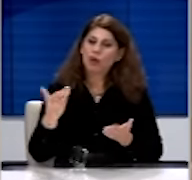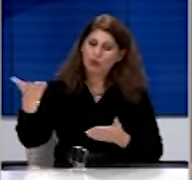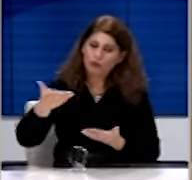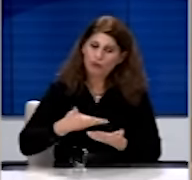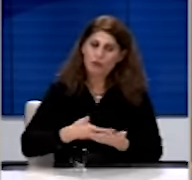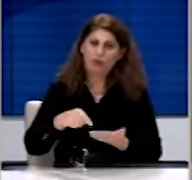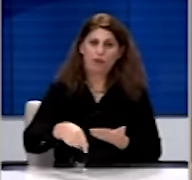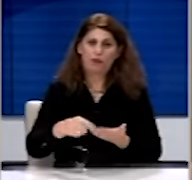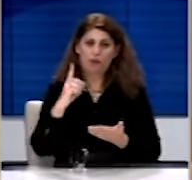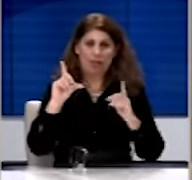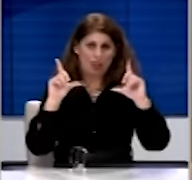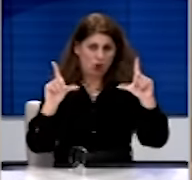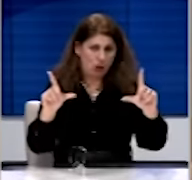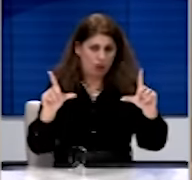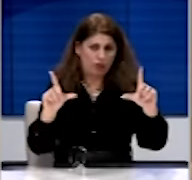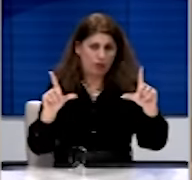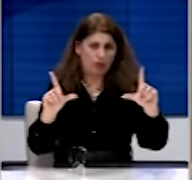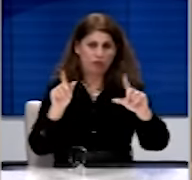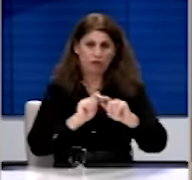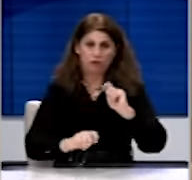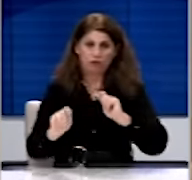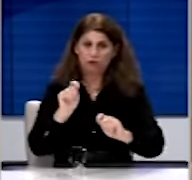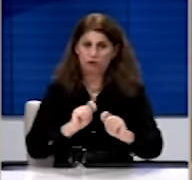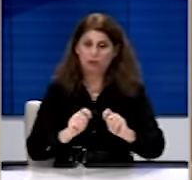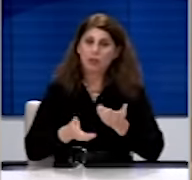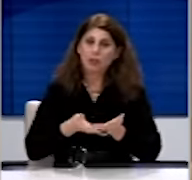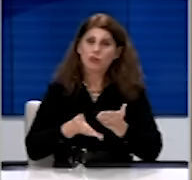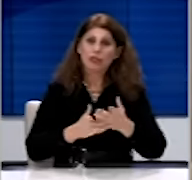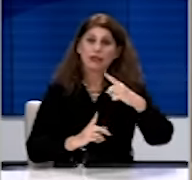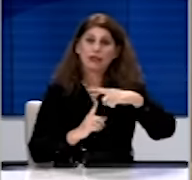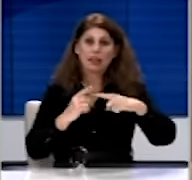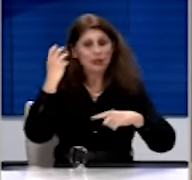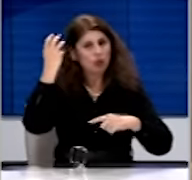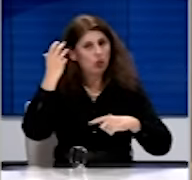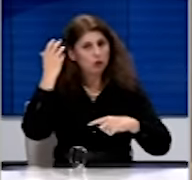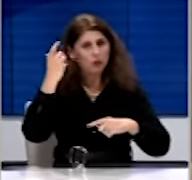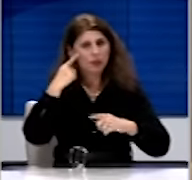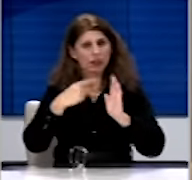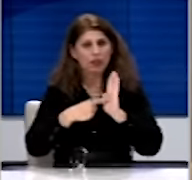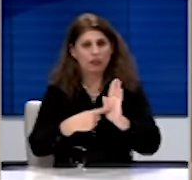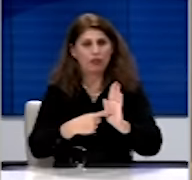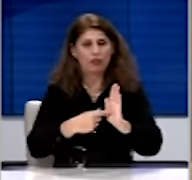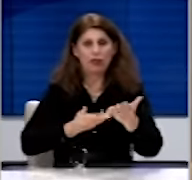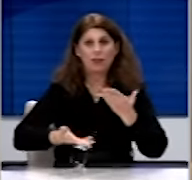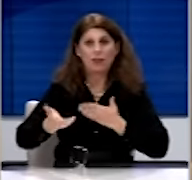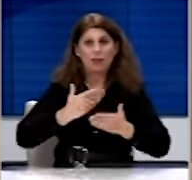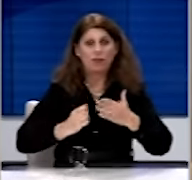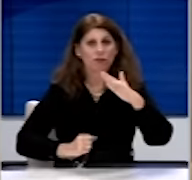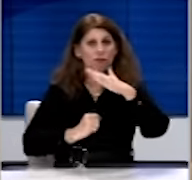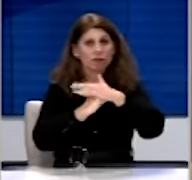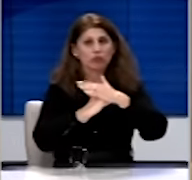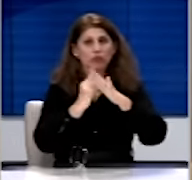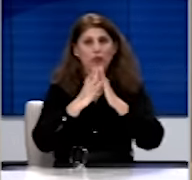εδώ μια εικόνα που δημιουργήθηκε με τη βοήθεια της τεχνητής νοημοσύνης και δείχνει το διαδραστικό ταβάνι